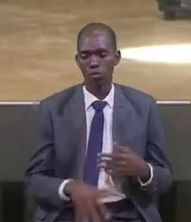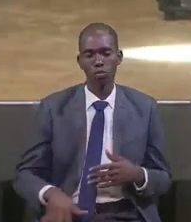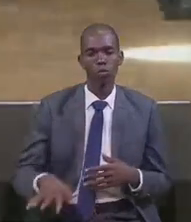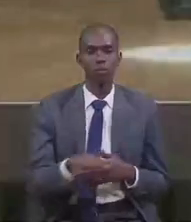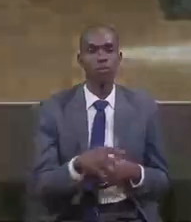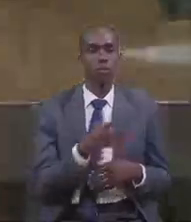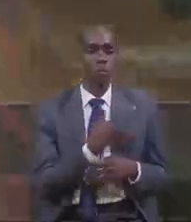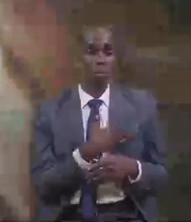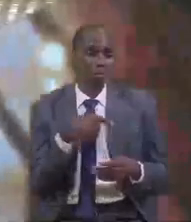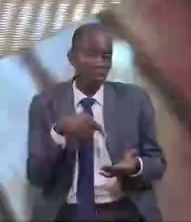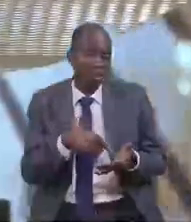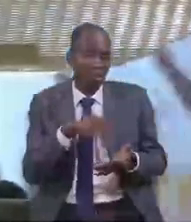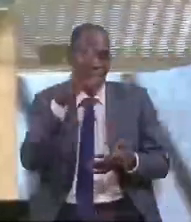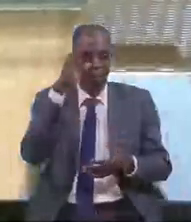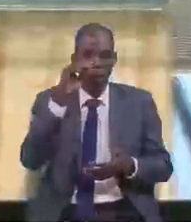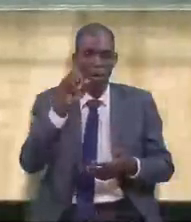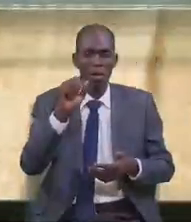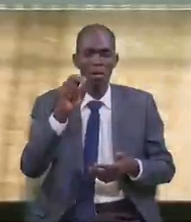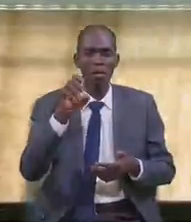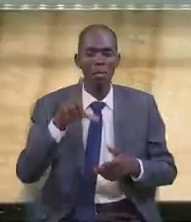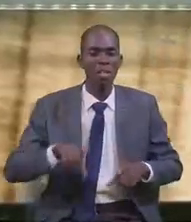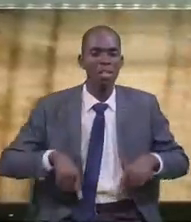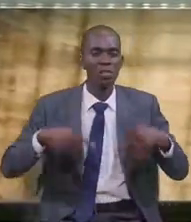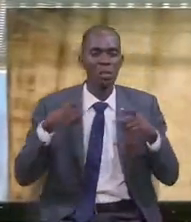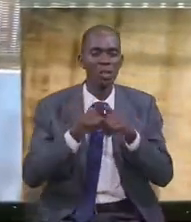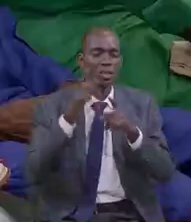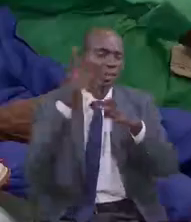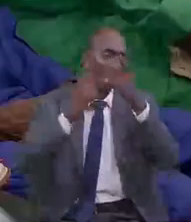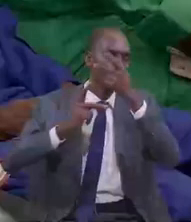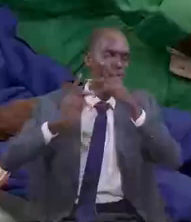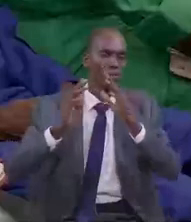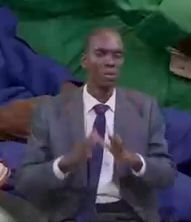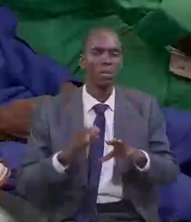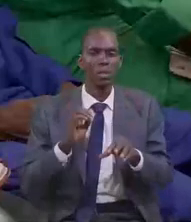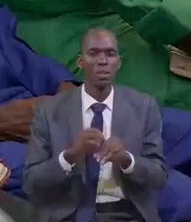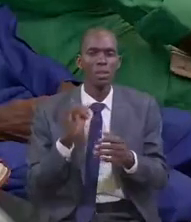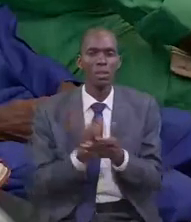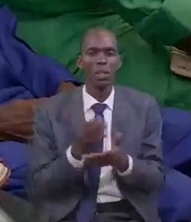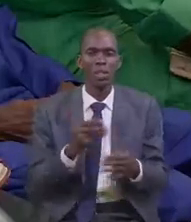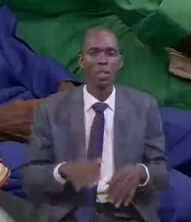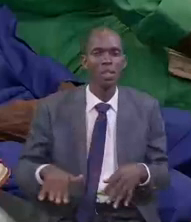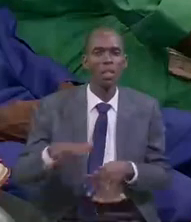leur montrait la voie du Seigneur. Et Samuel a dit aux gens, lorsqu'il a vieilli,